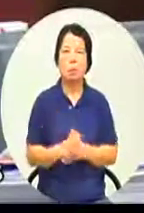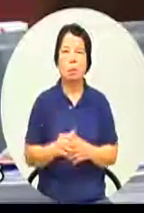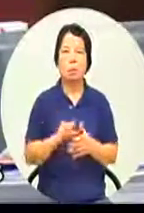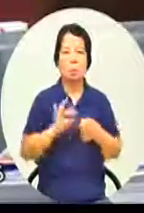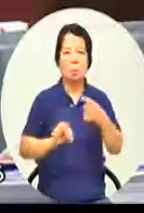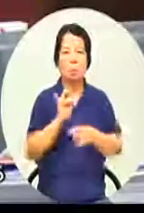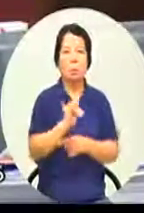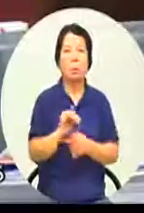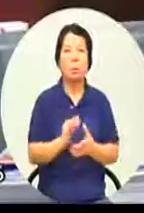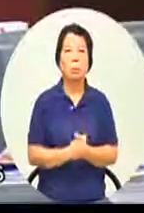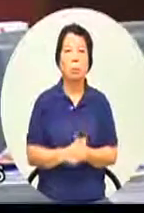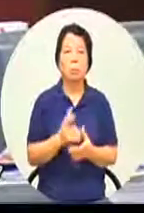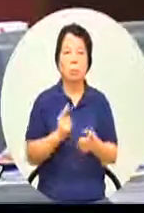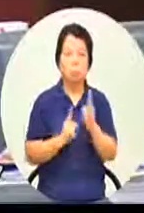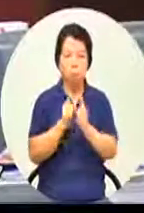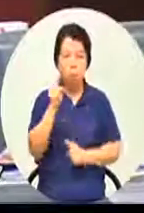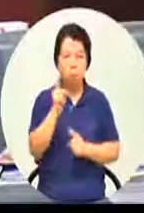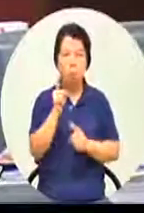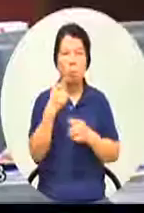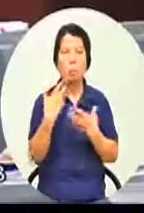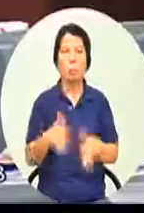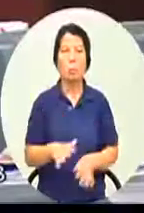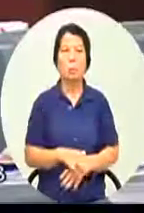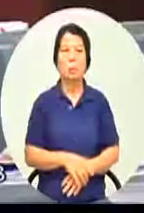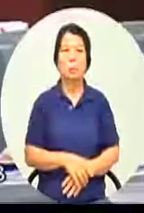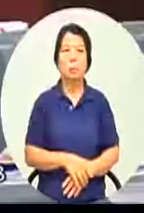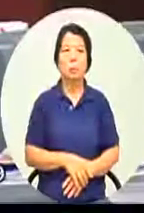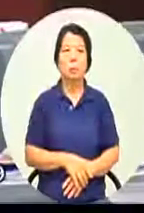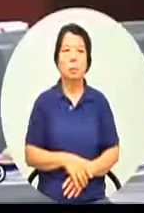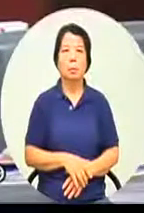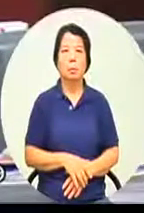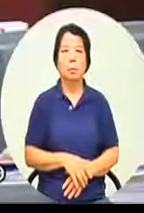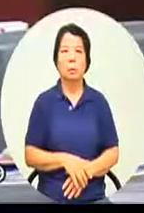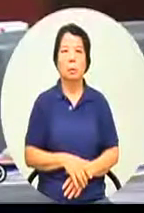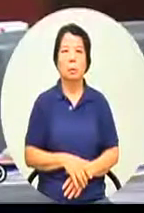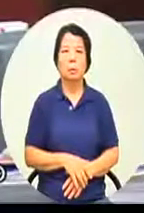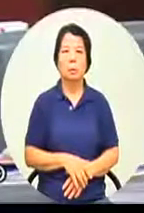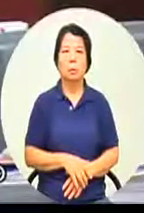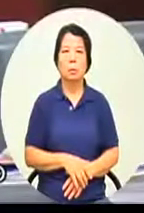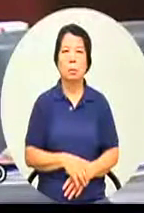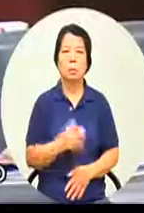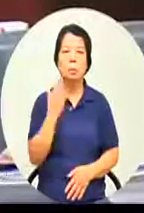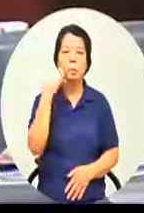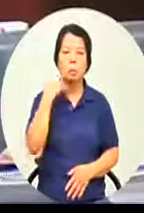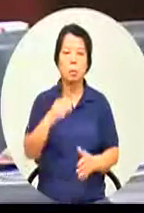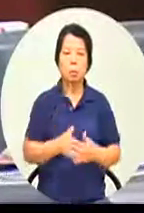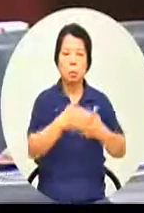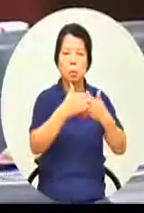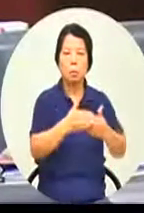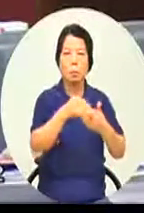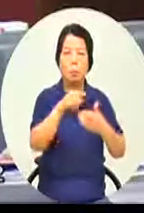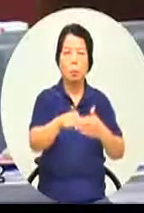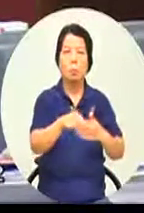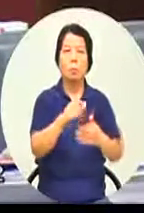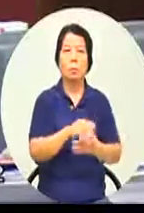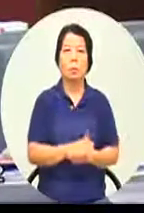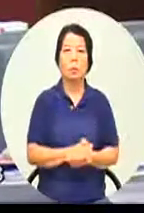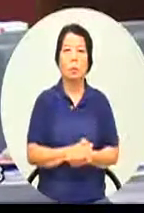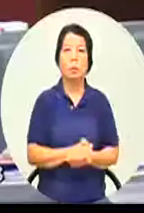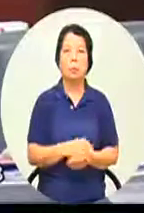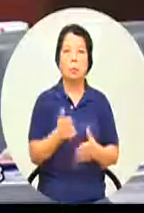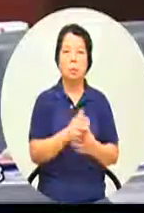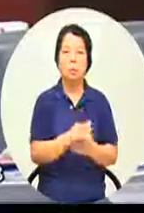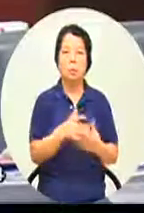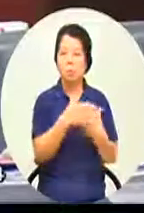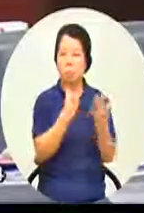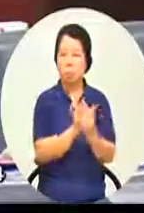上哈。真的差得太悬殊了，也就是说，如果我们大陆陆客这个区块我们拒减